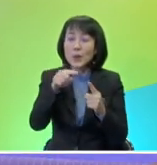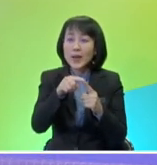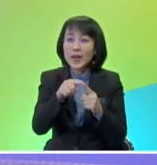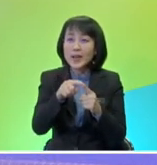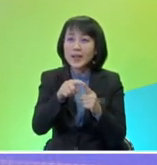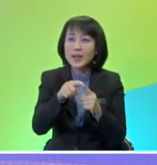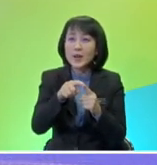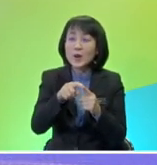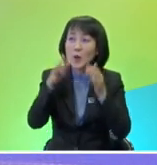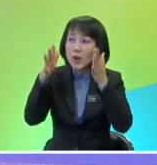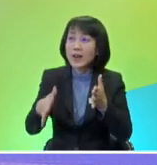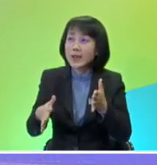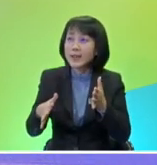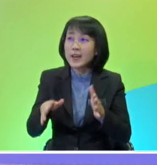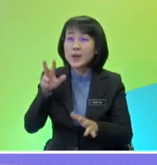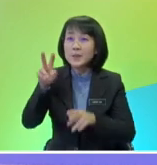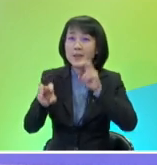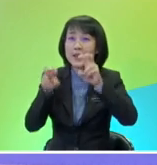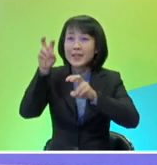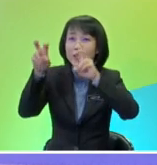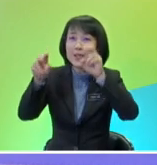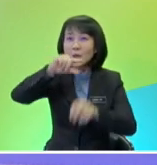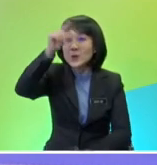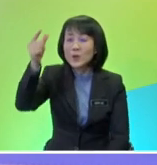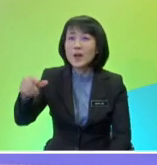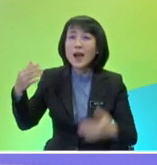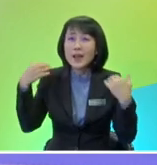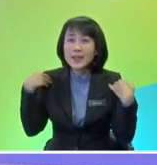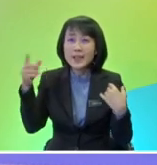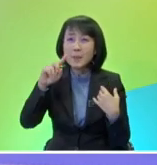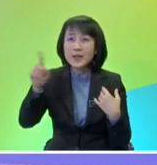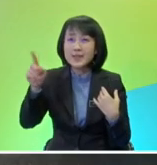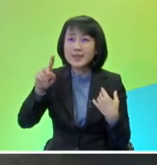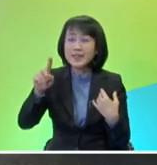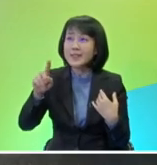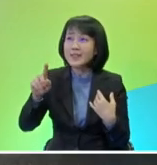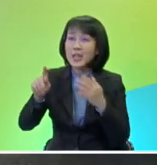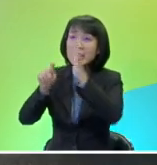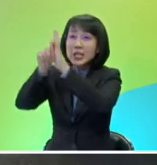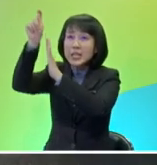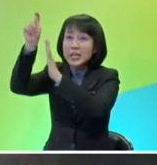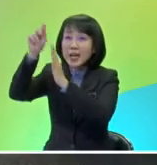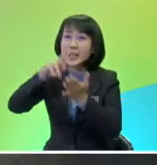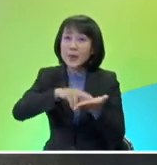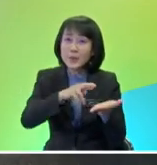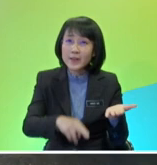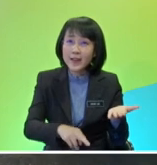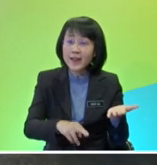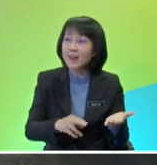mana? Ada clue. Okay. Saya rasa itu di